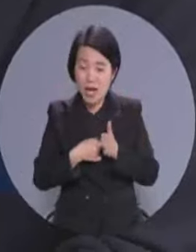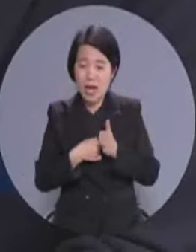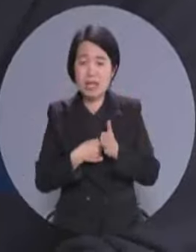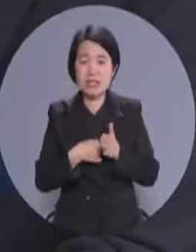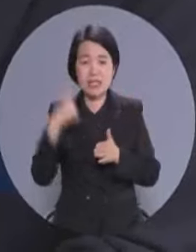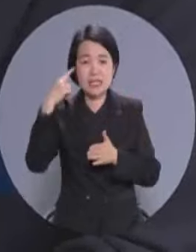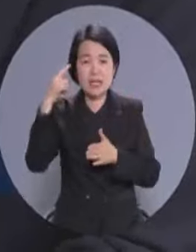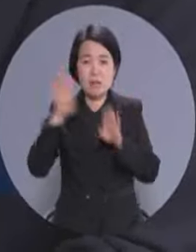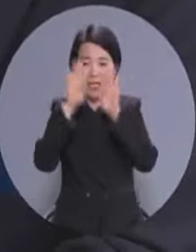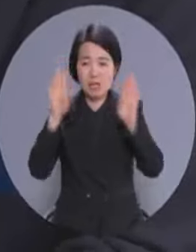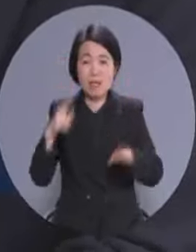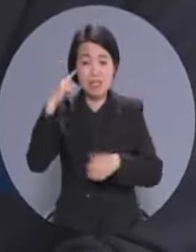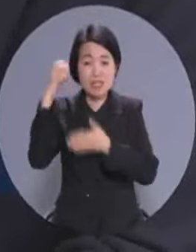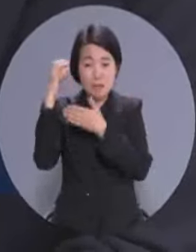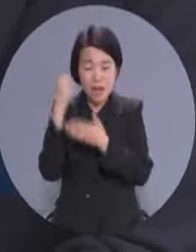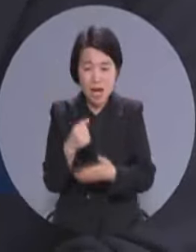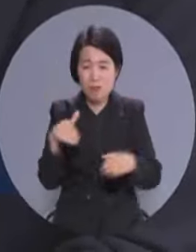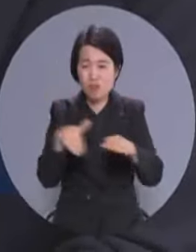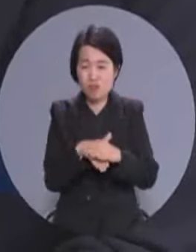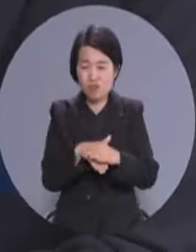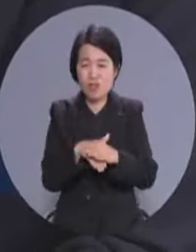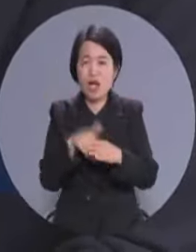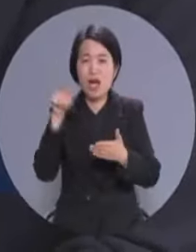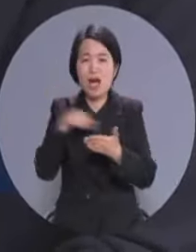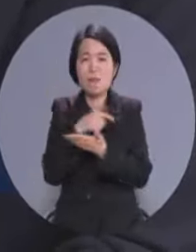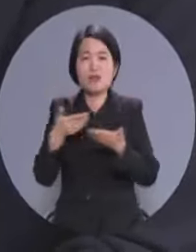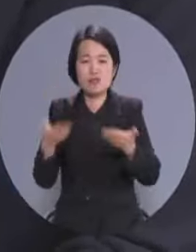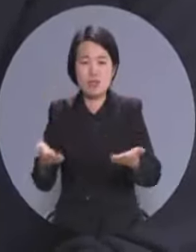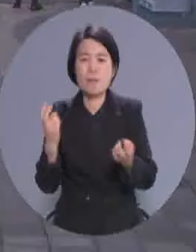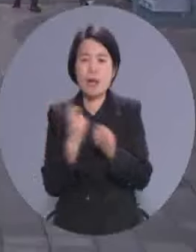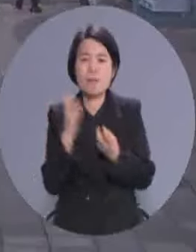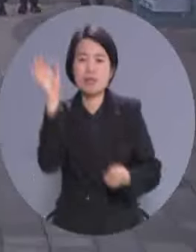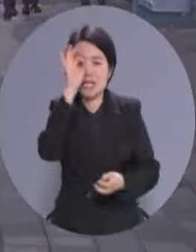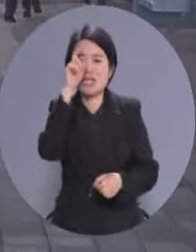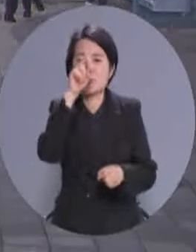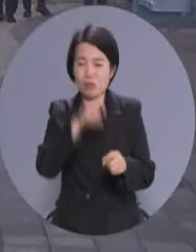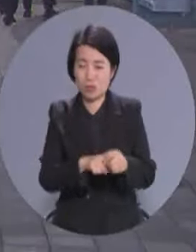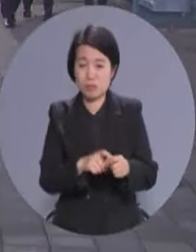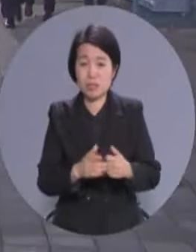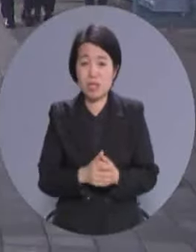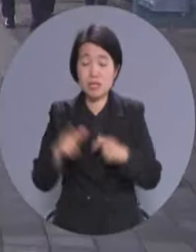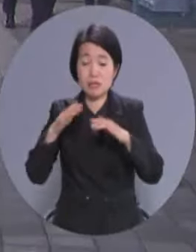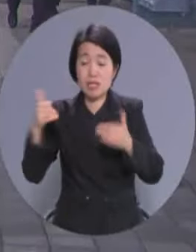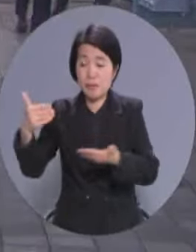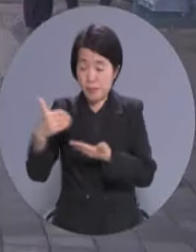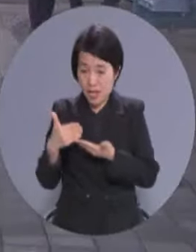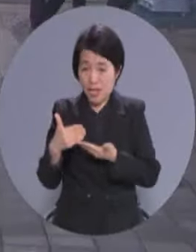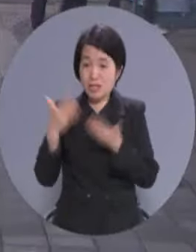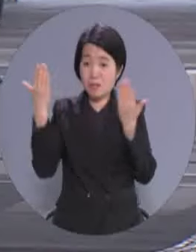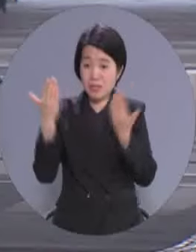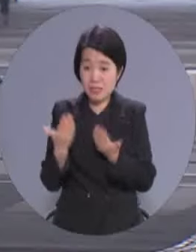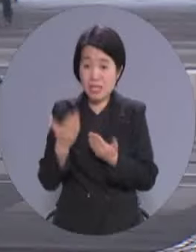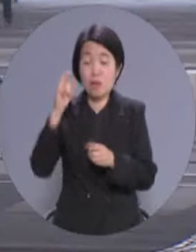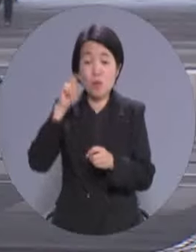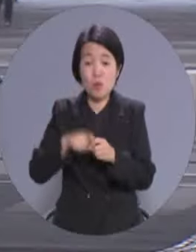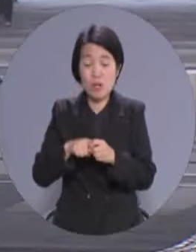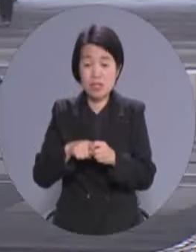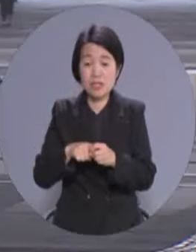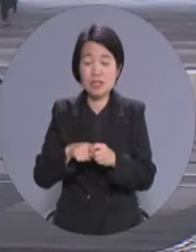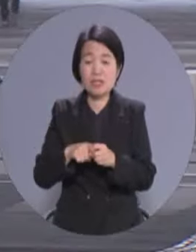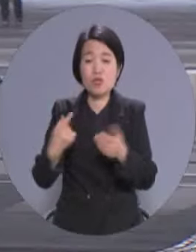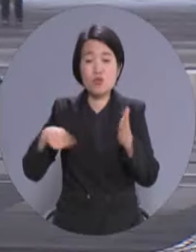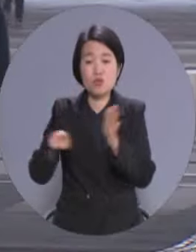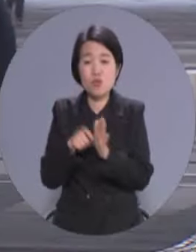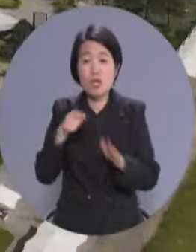정신적으로 문화적으로 기여할 수 있는 방향을 찾자입니다. 여수 시민들의 의견을 적극 반영하기 위한 설문조사와